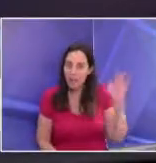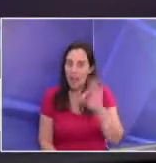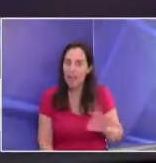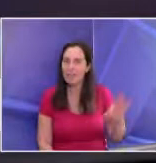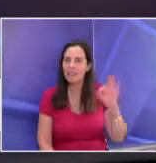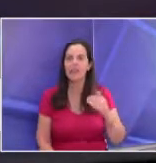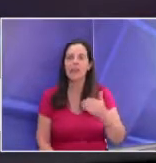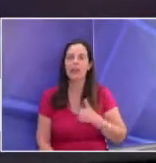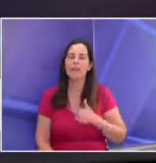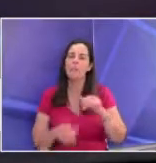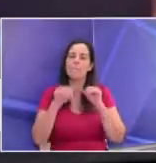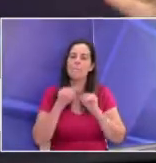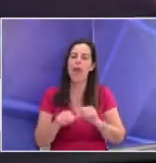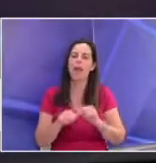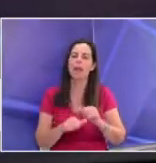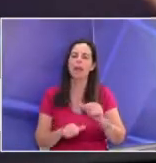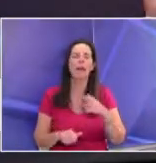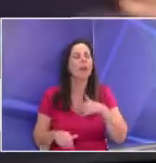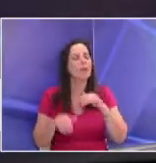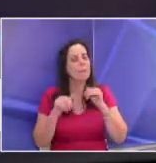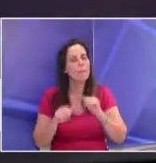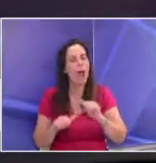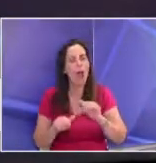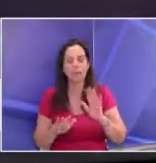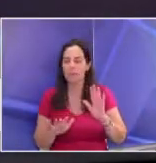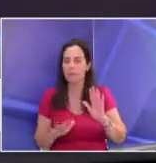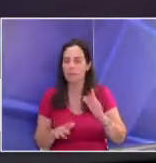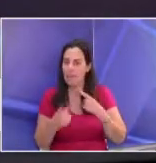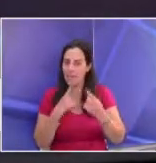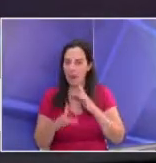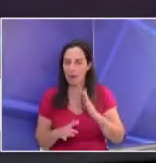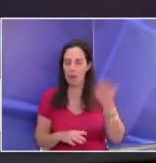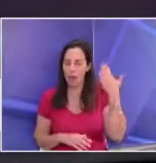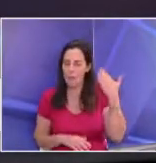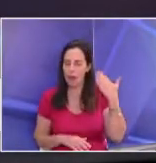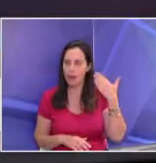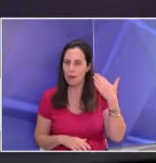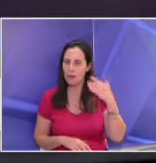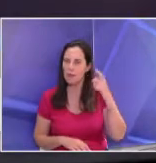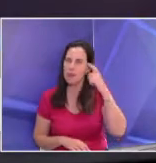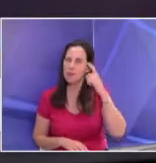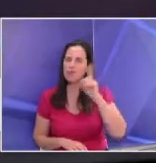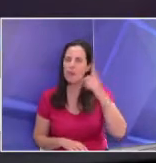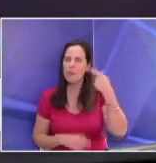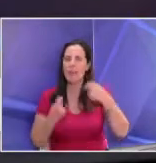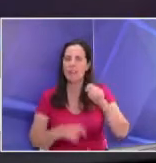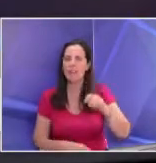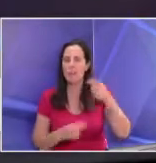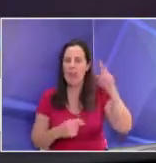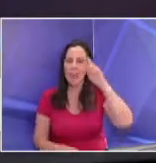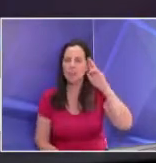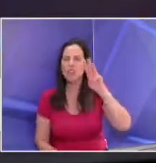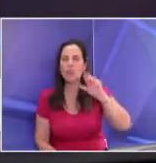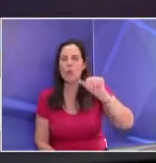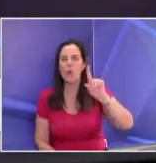ועדיין, אני בעד דיבור, כשהיה... פעם שמעון אוחיון, אני חושב קראו לו, היה חבר כנסת מהליכוד,